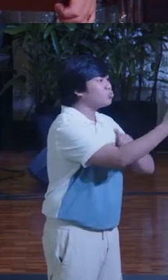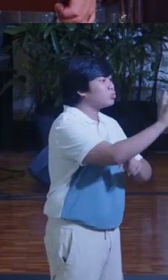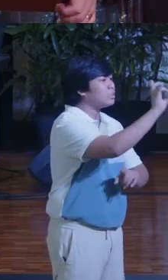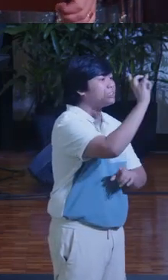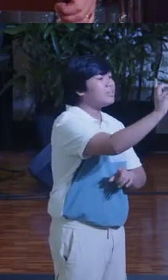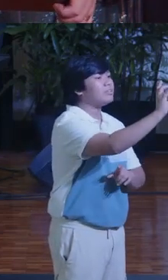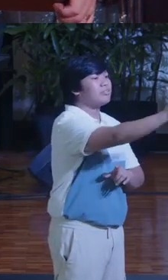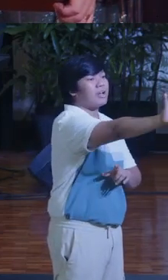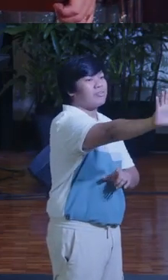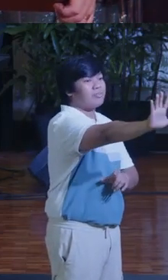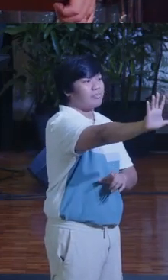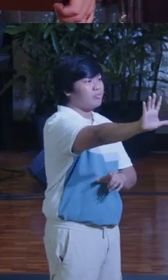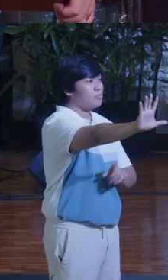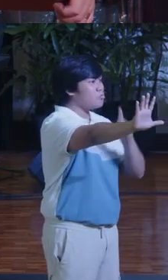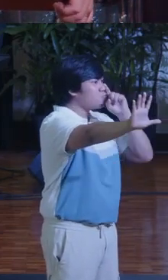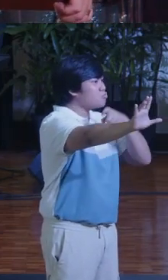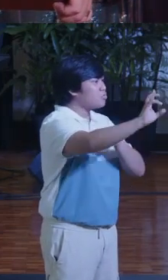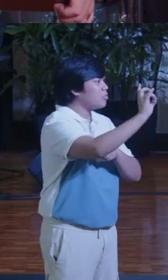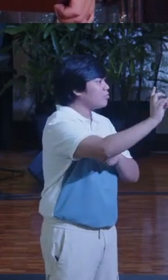walang mag-aamin, no?